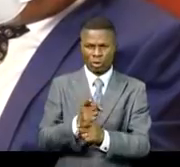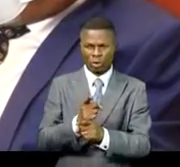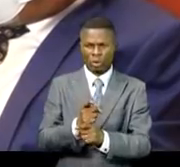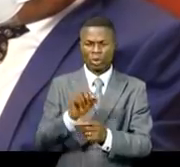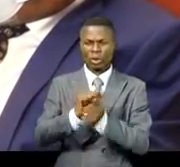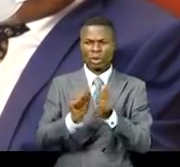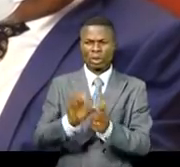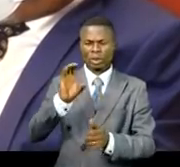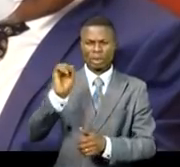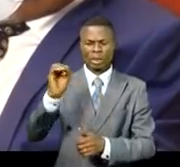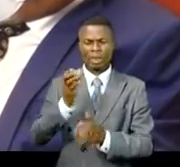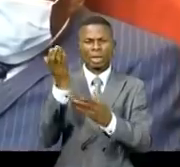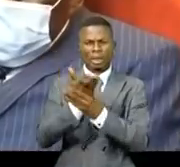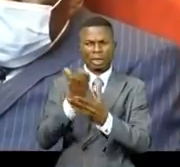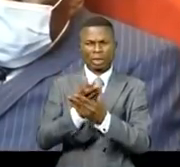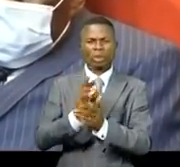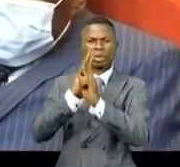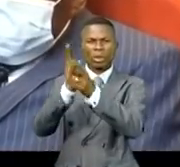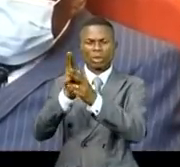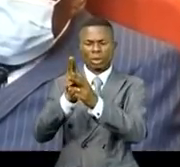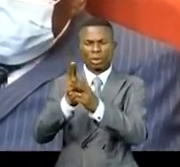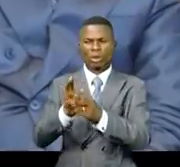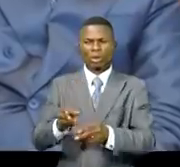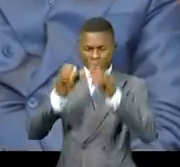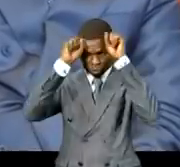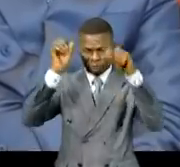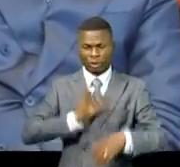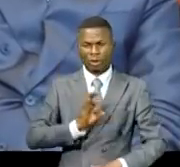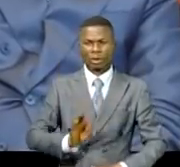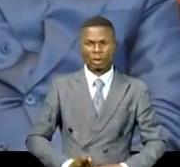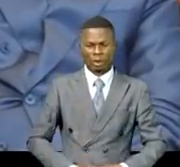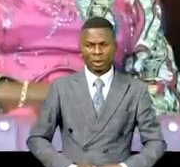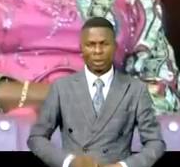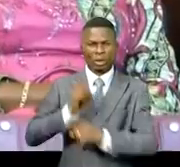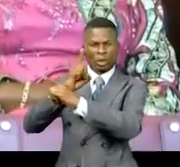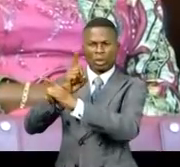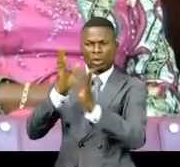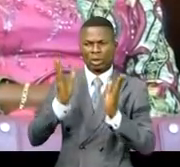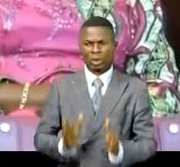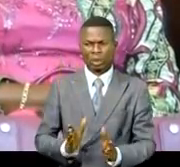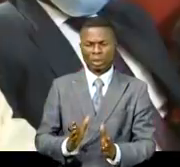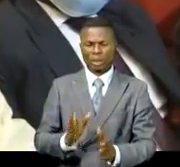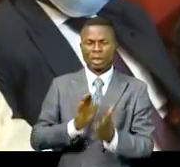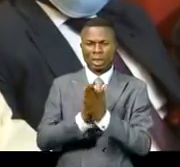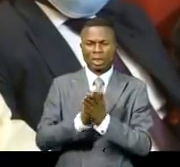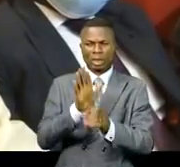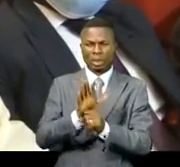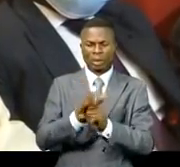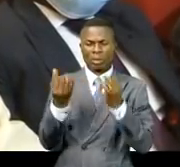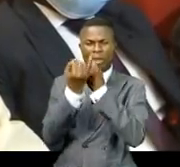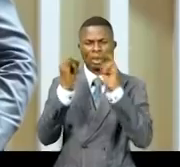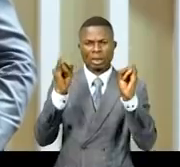ZLECAF. Un plaidoyer qui a eu du répondant auprès du chef de l'État congolais, défenseur acharné d'une Afrique intégrée et